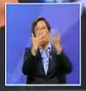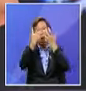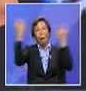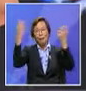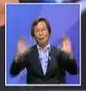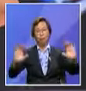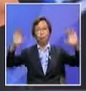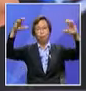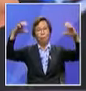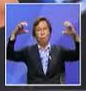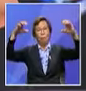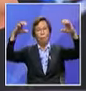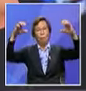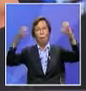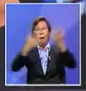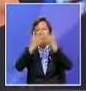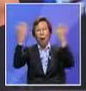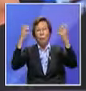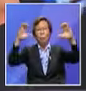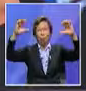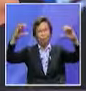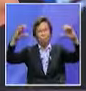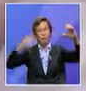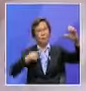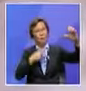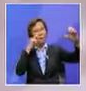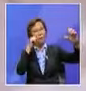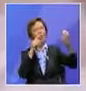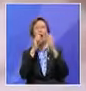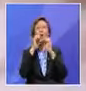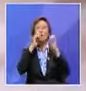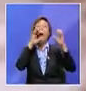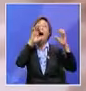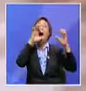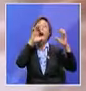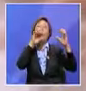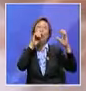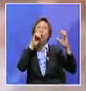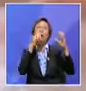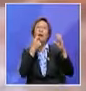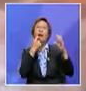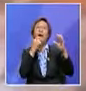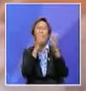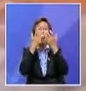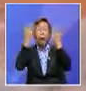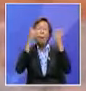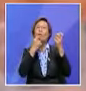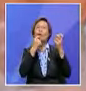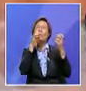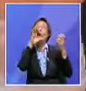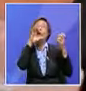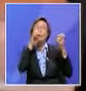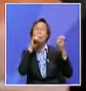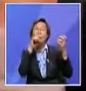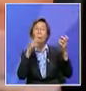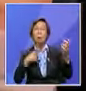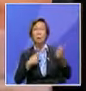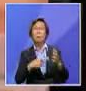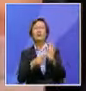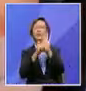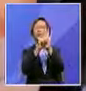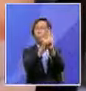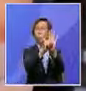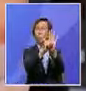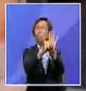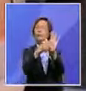harimau. Harimau tu kita nak tengok juga mulut dia terbuka ke tak terbuka. I mean, ini benda-benda yang simbol,